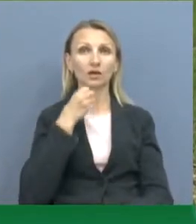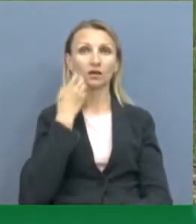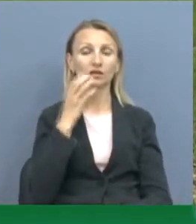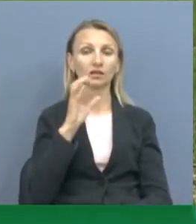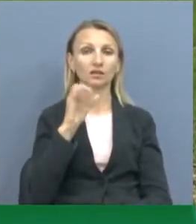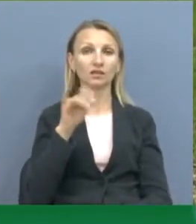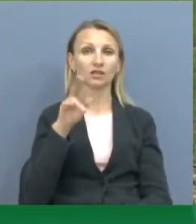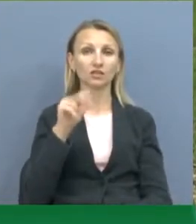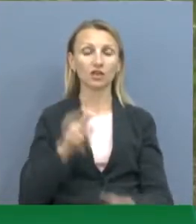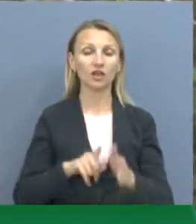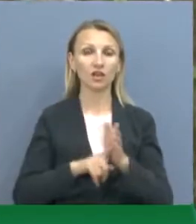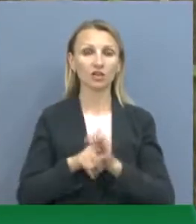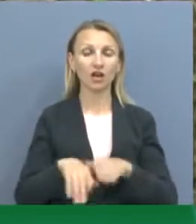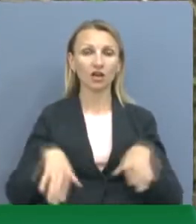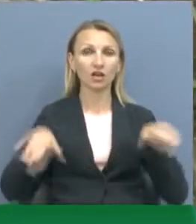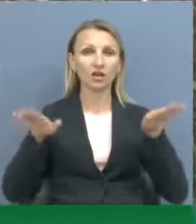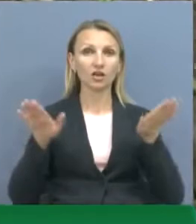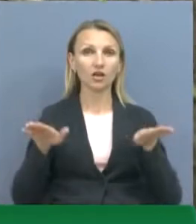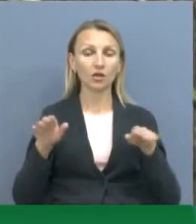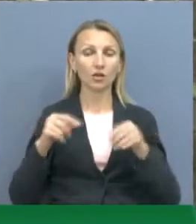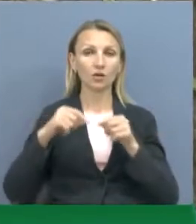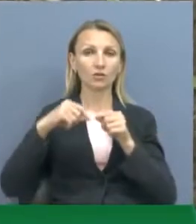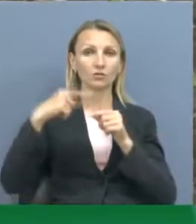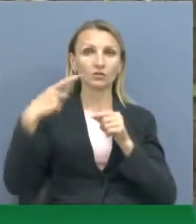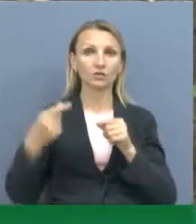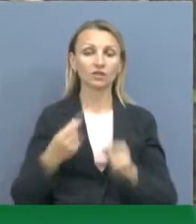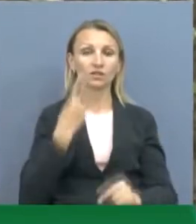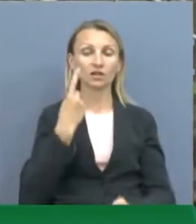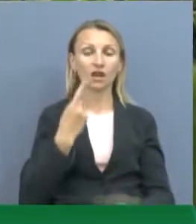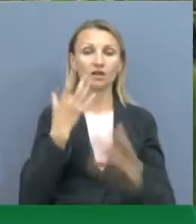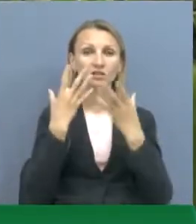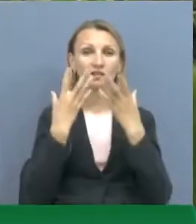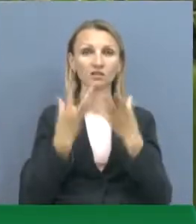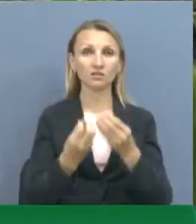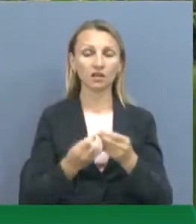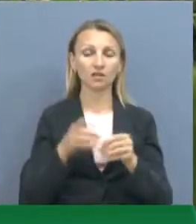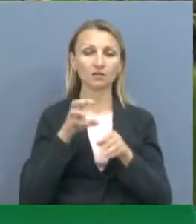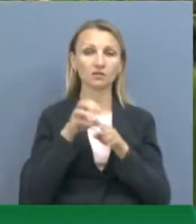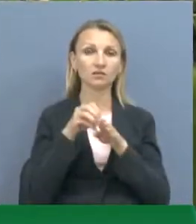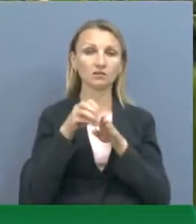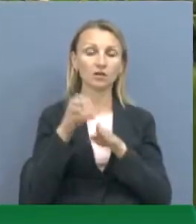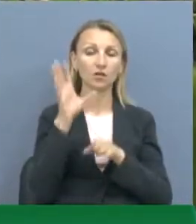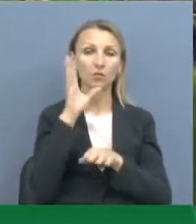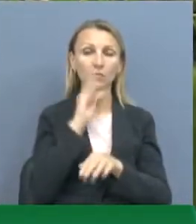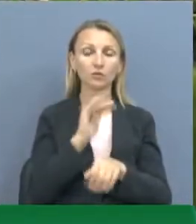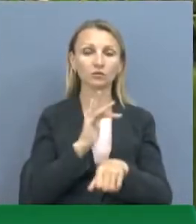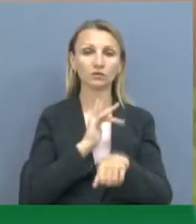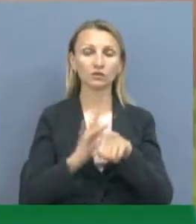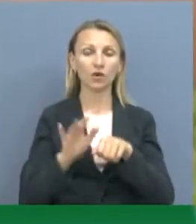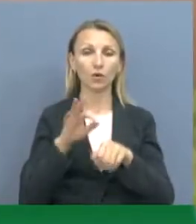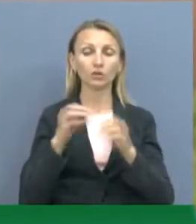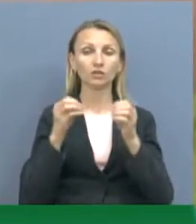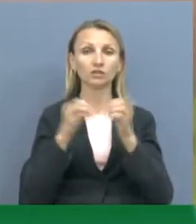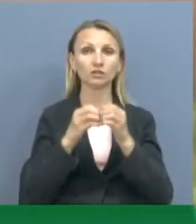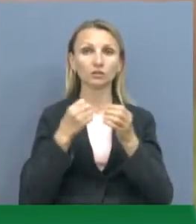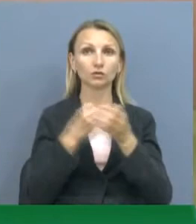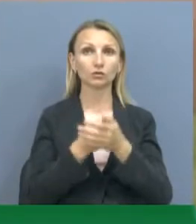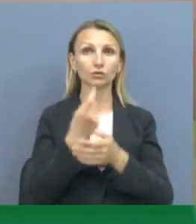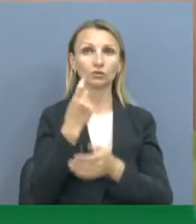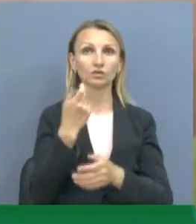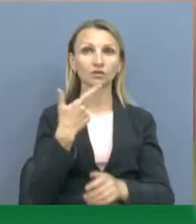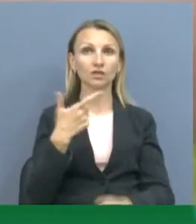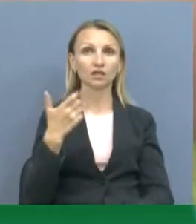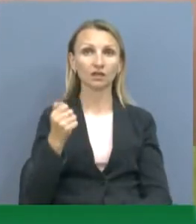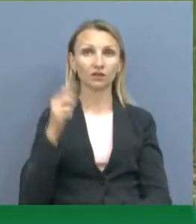на крыло, у нее отрастают крылья, и за день прожорливое насекомое может уничтожить от 10 до 100 гектаров